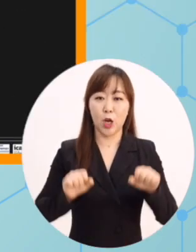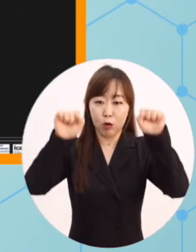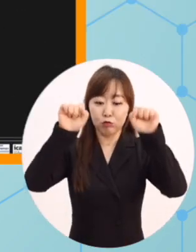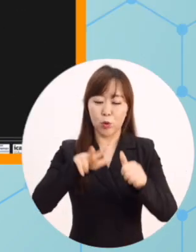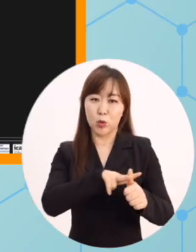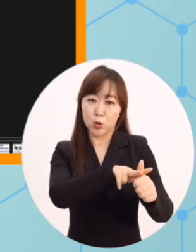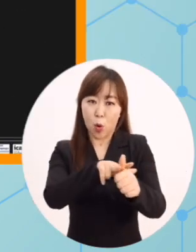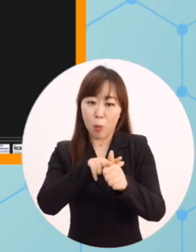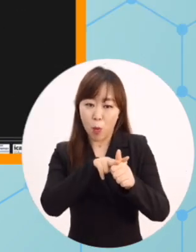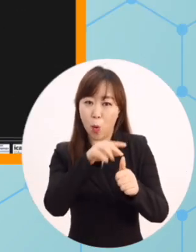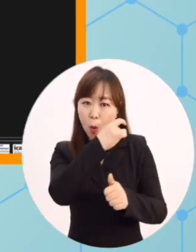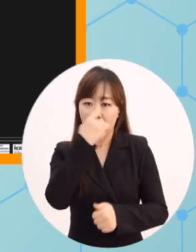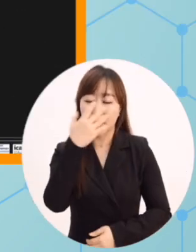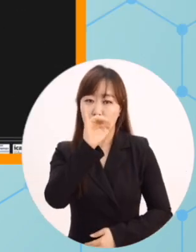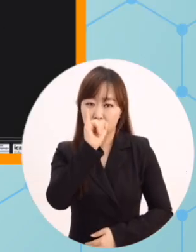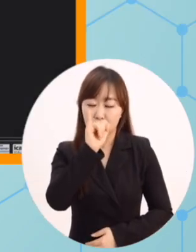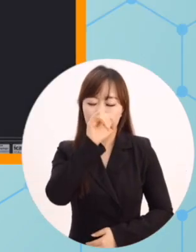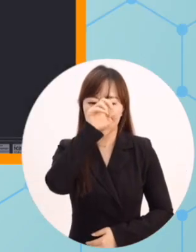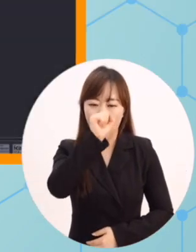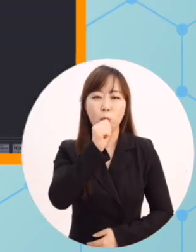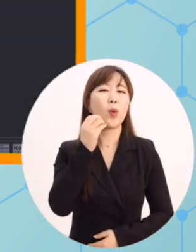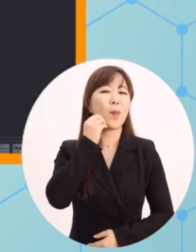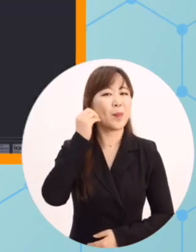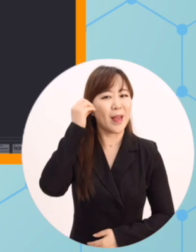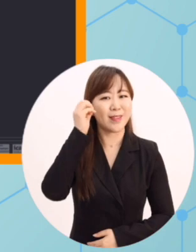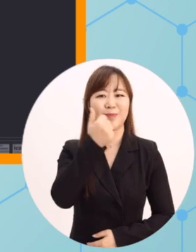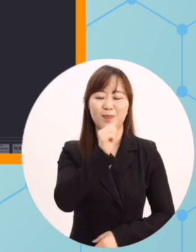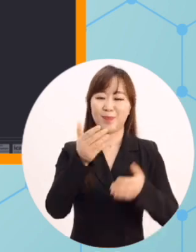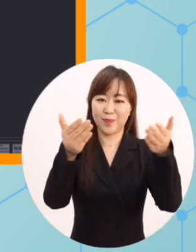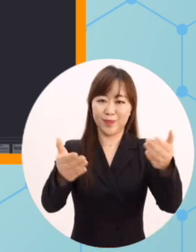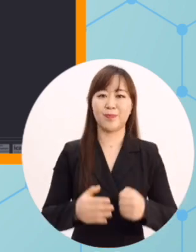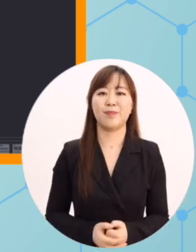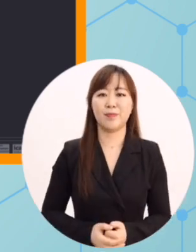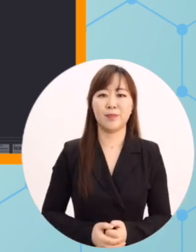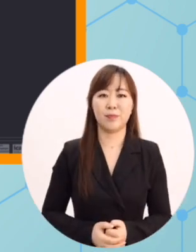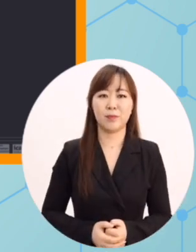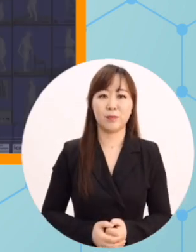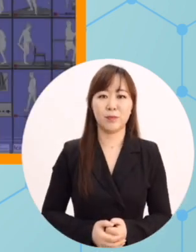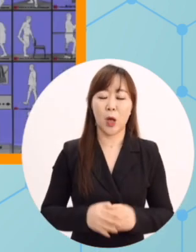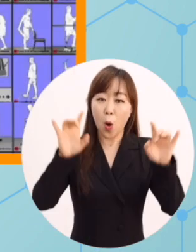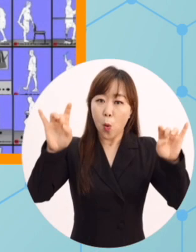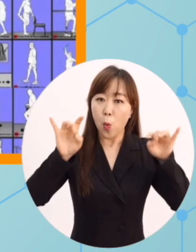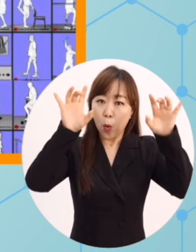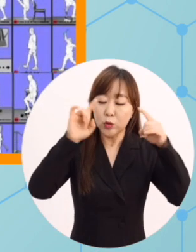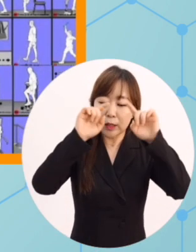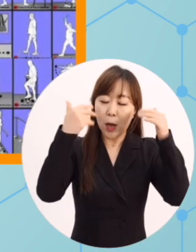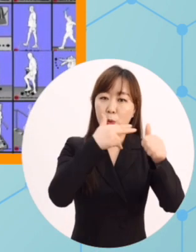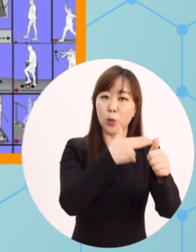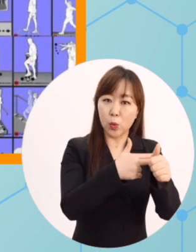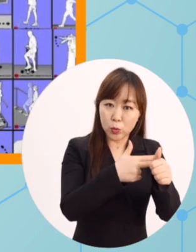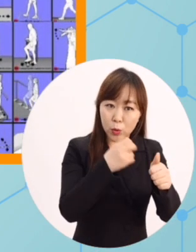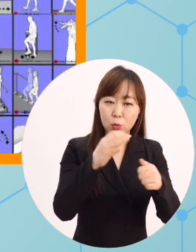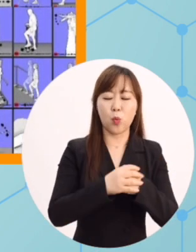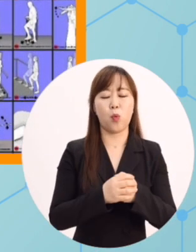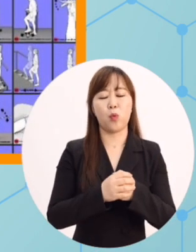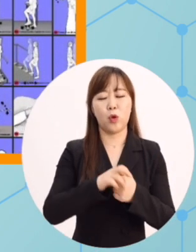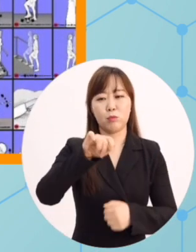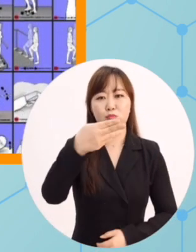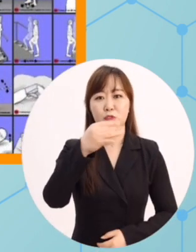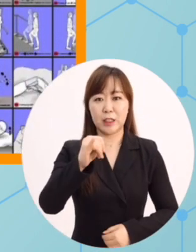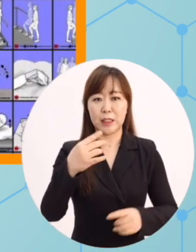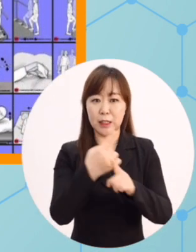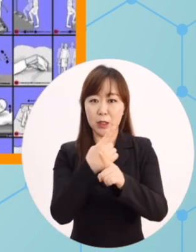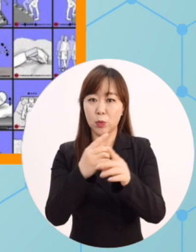운동 정보를 얻을 수 있는 유용한 사이트를 소개해드리겠습니다. 호주 대학교 교수이며